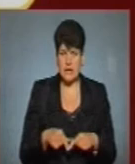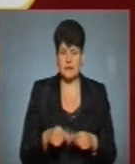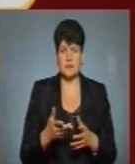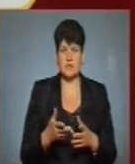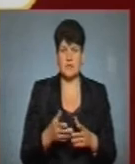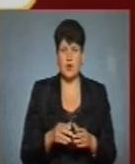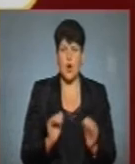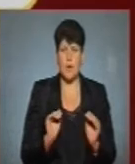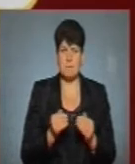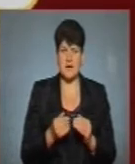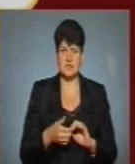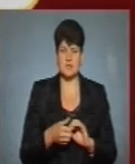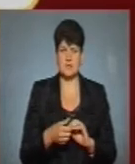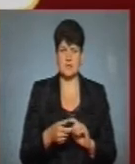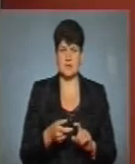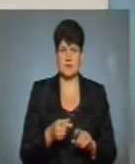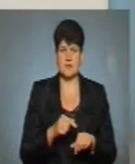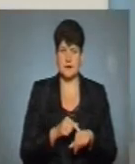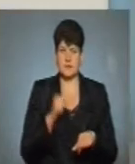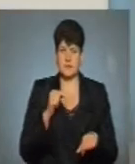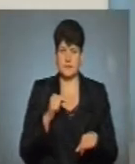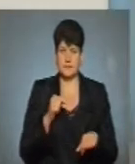тактильний контакт. Все це враховано.